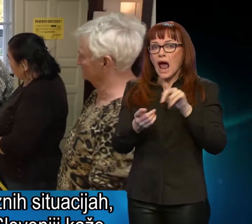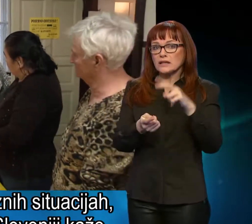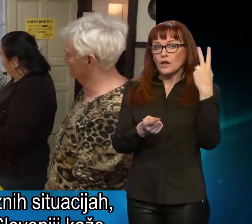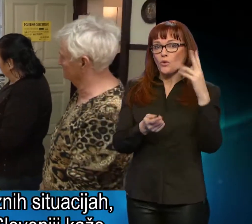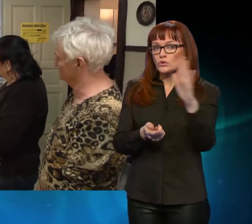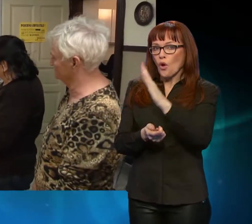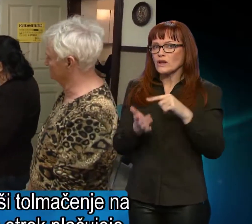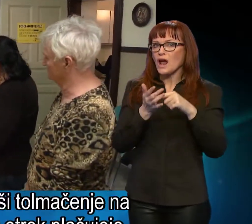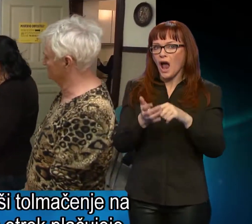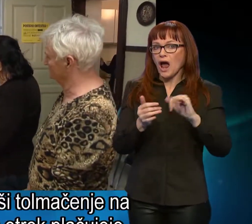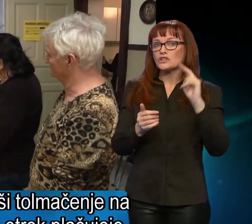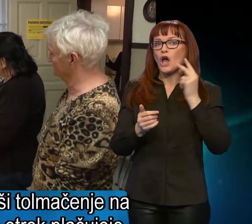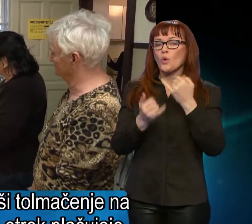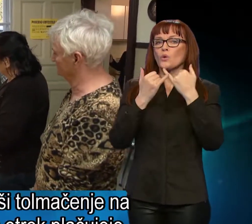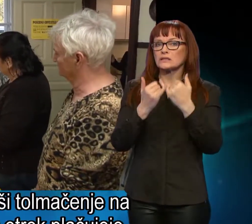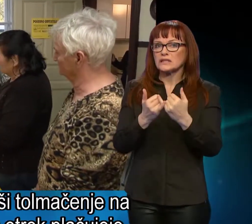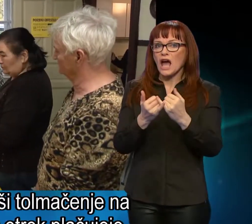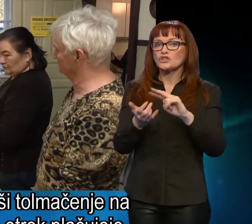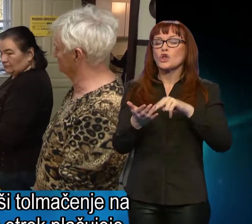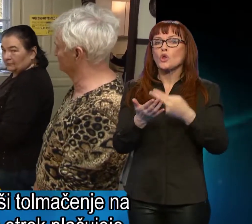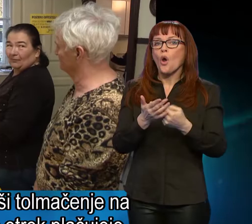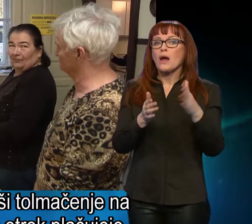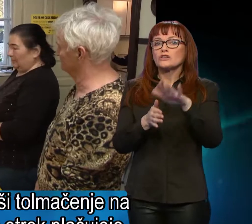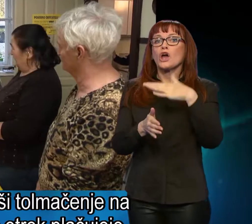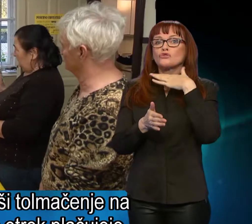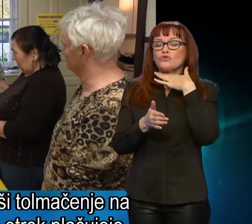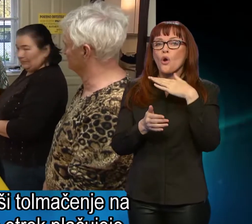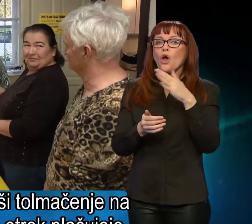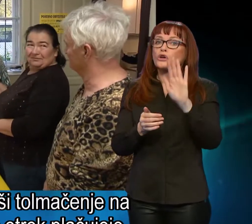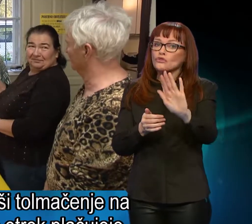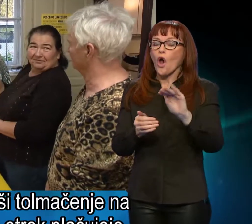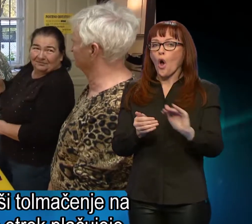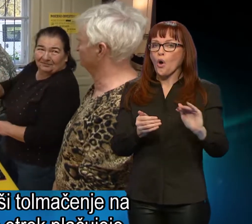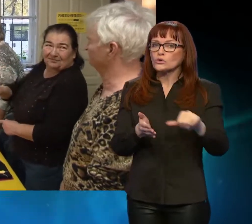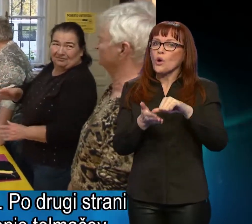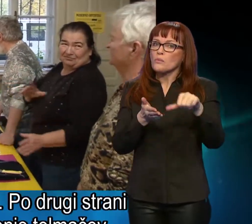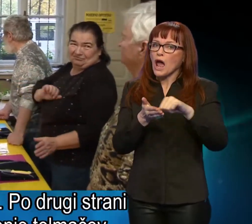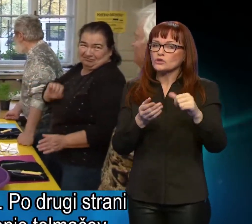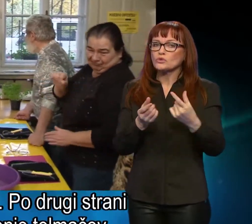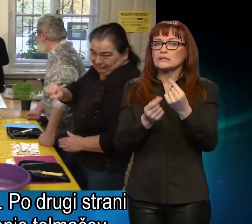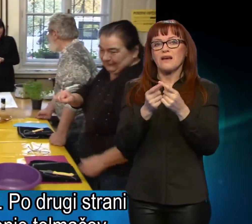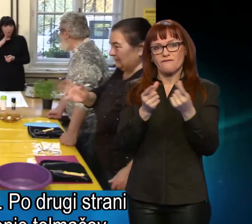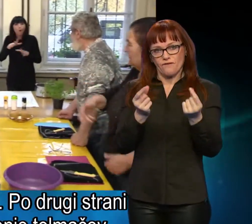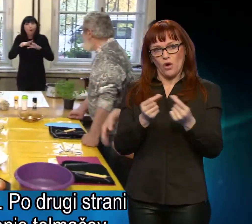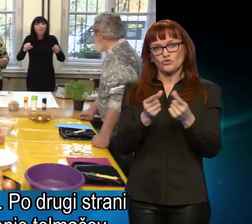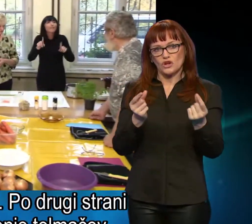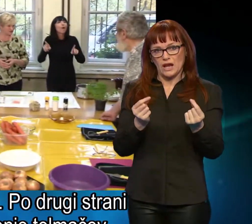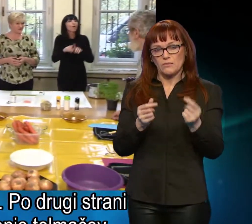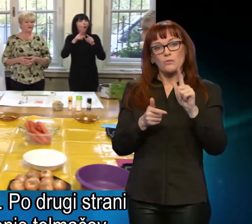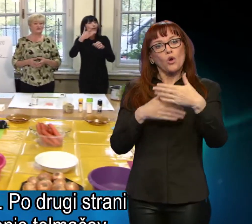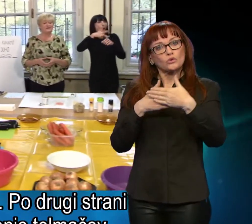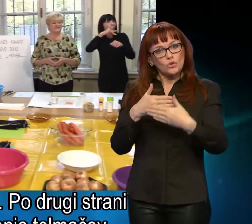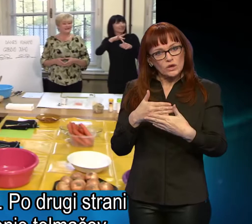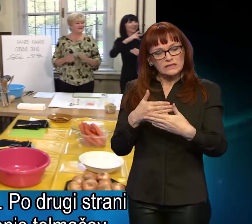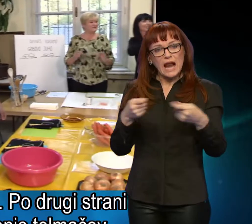Sloveniji kaže, da gluhi starši tolmačenje na šolah svojih otrok plačujejo z vavčerjem. Po drugi strani